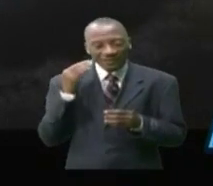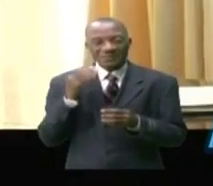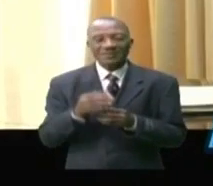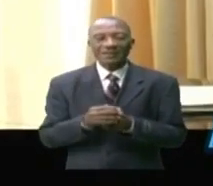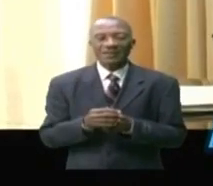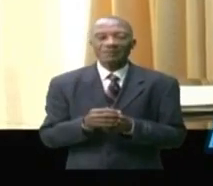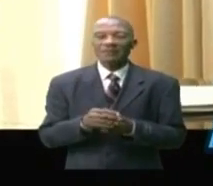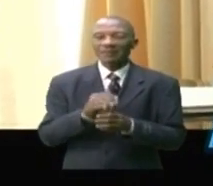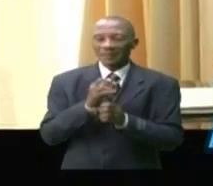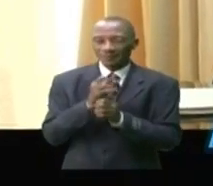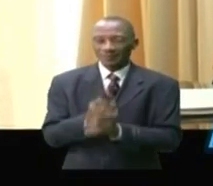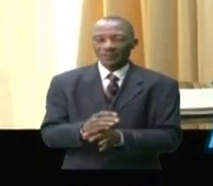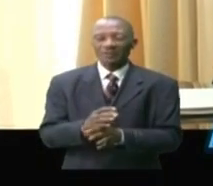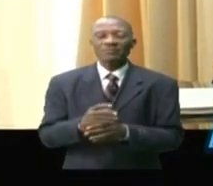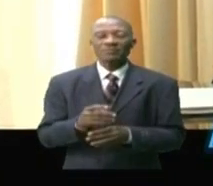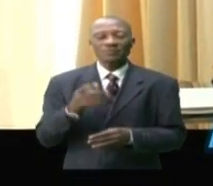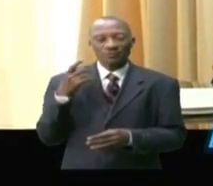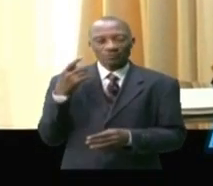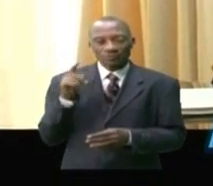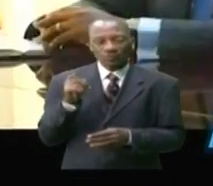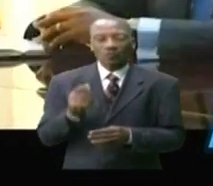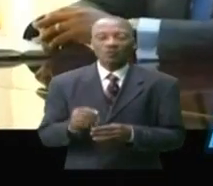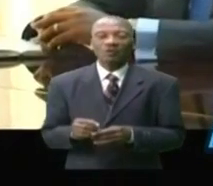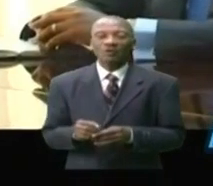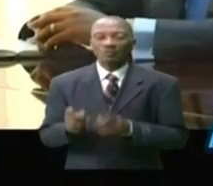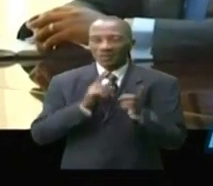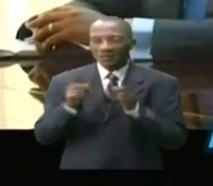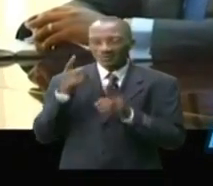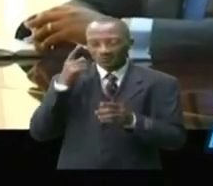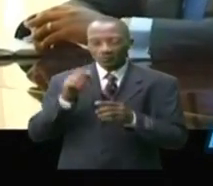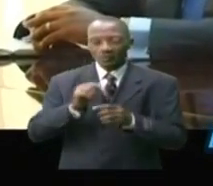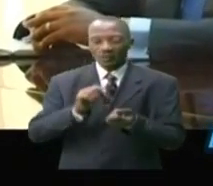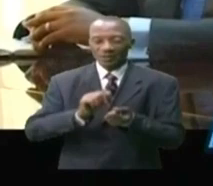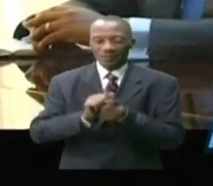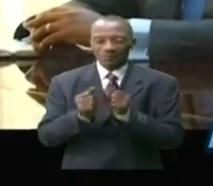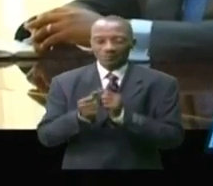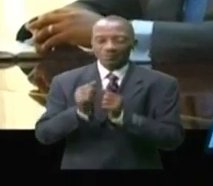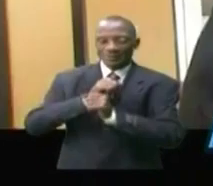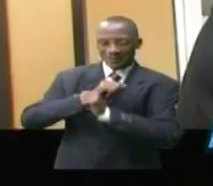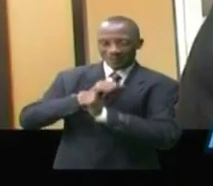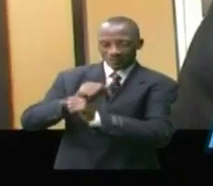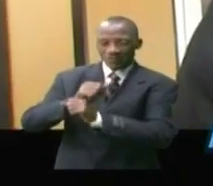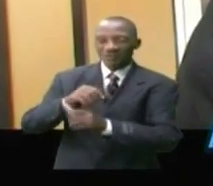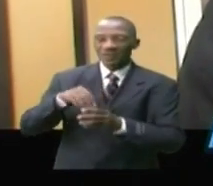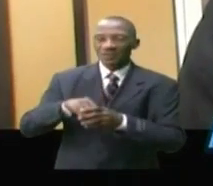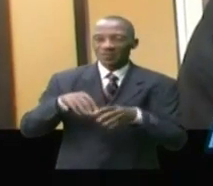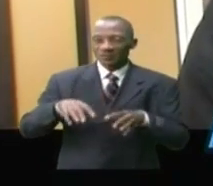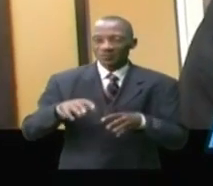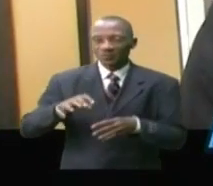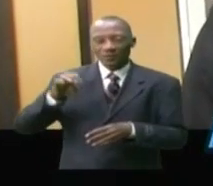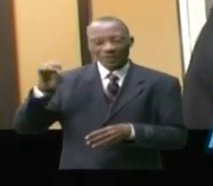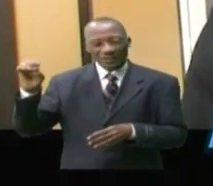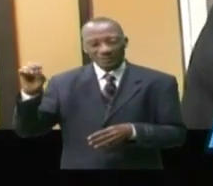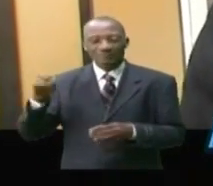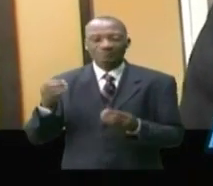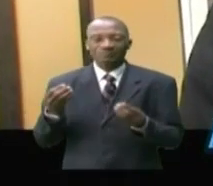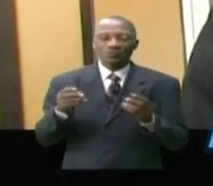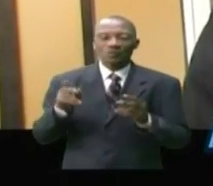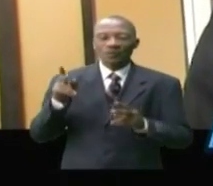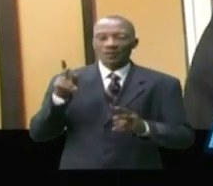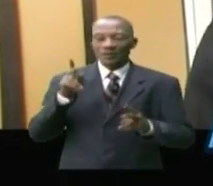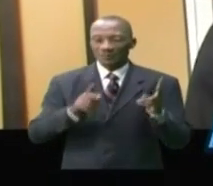de la question sécuritaire, de l'écoute que nous avons eue de la population de l'Est,